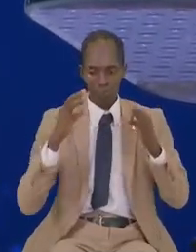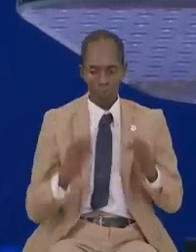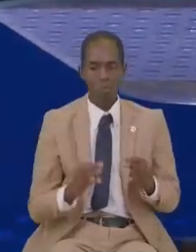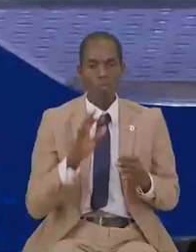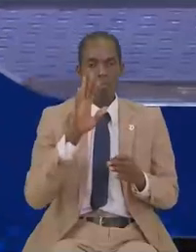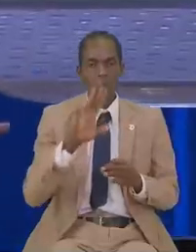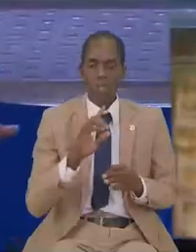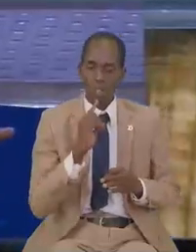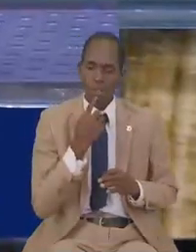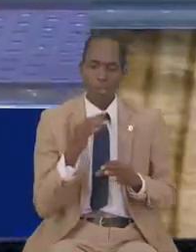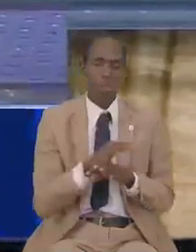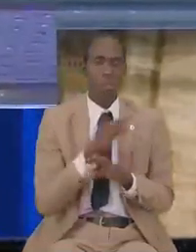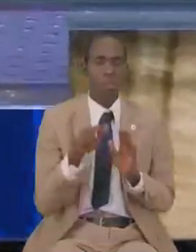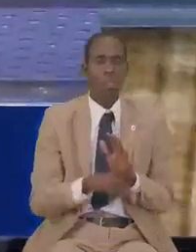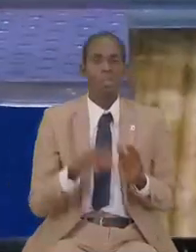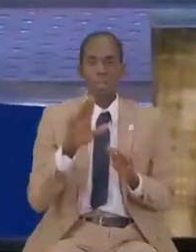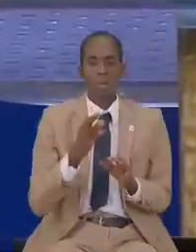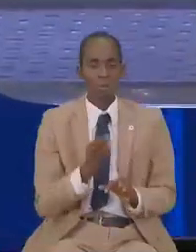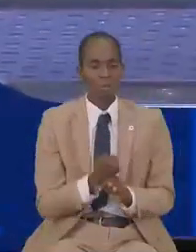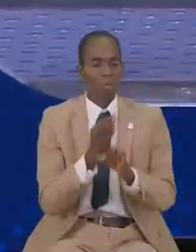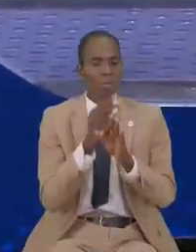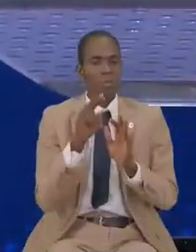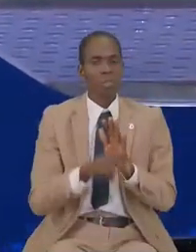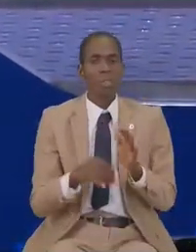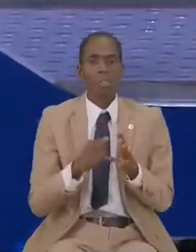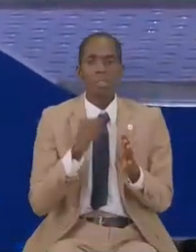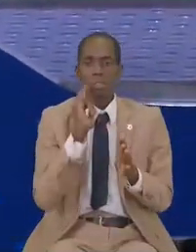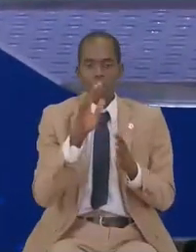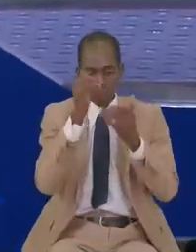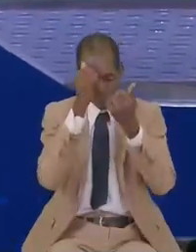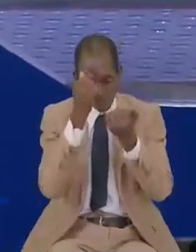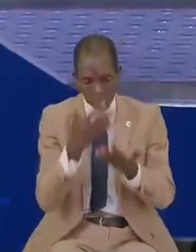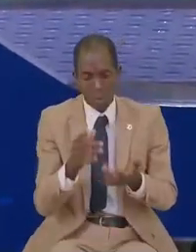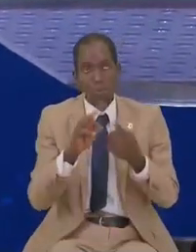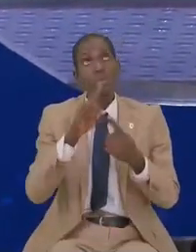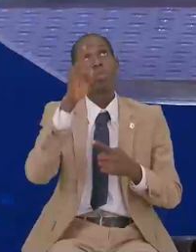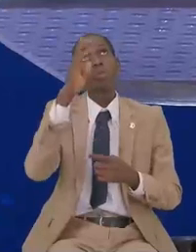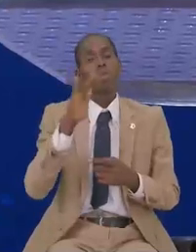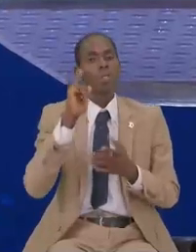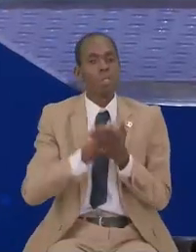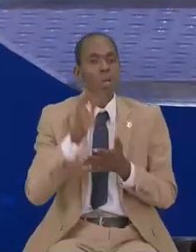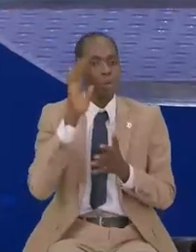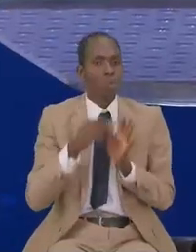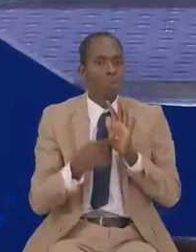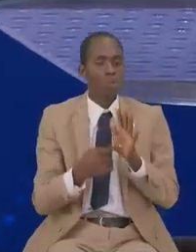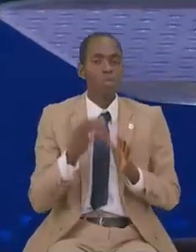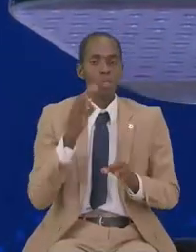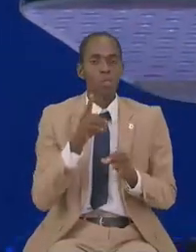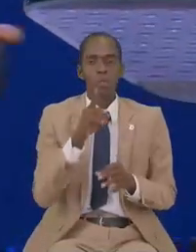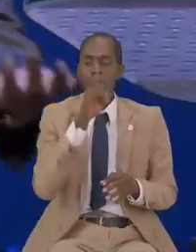c'est ta fidélité, c'est ton obéissance à la parole de Dieu qui va montrer que réellement tu as la